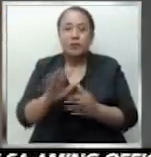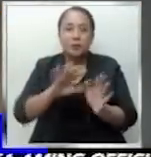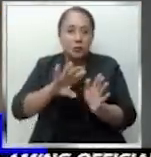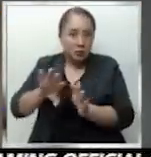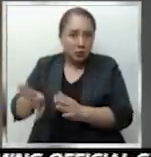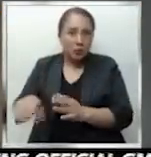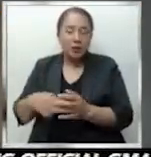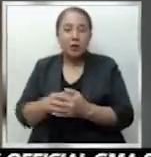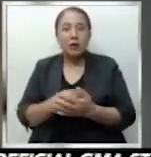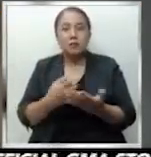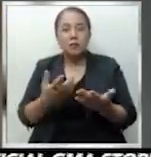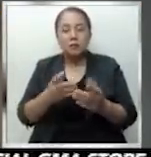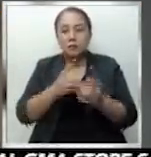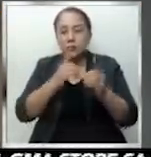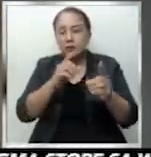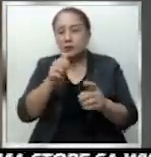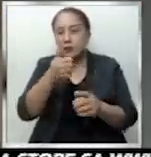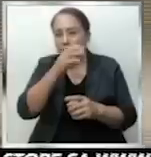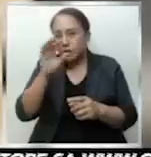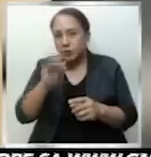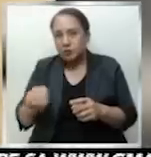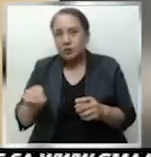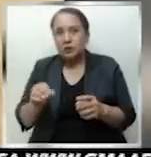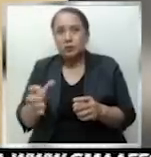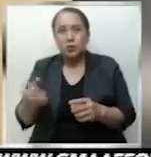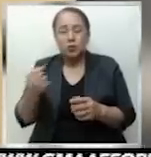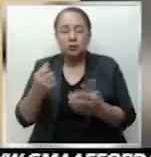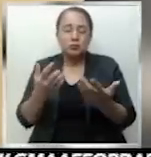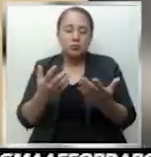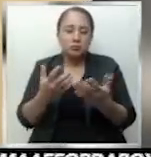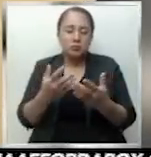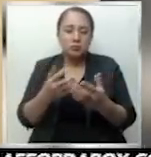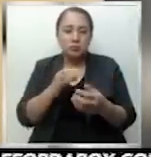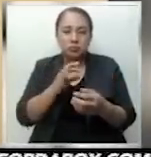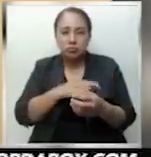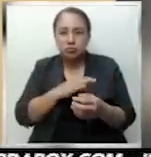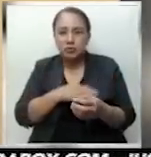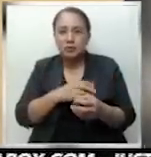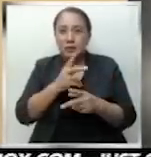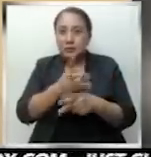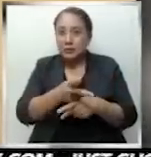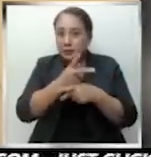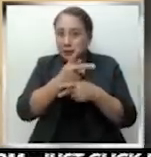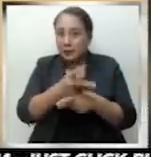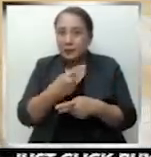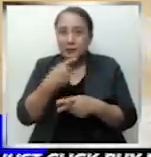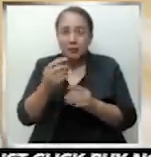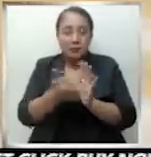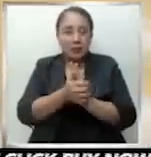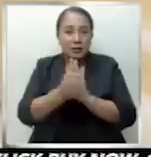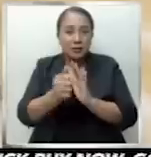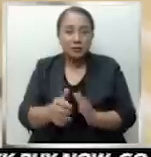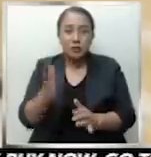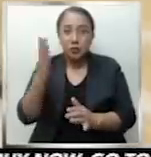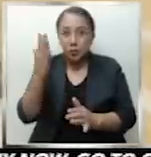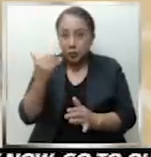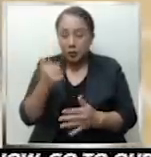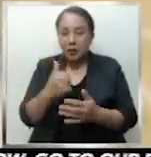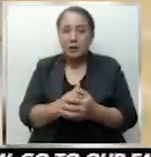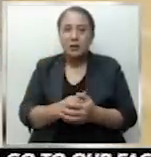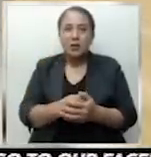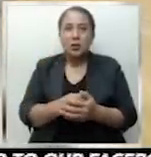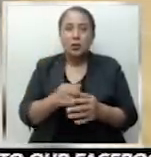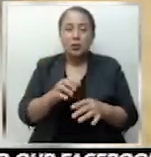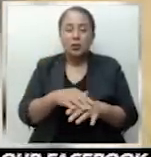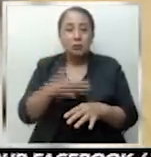pagdodonate ng 10% ng kanilang kita. Pero ingat daw, sabi ng isang eksperto, dahil bukod sa matagal mabulok ang